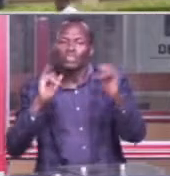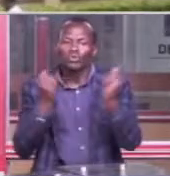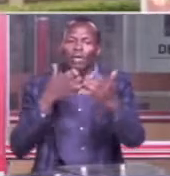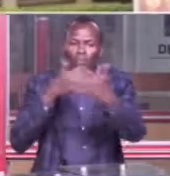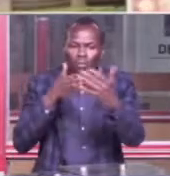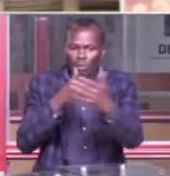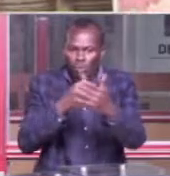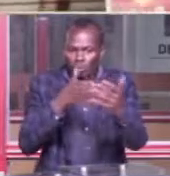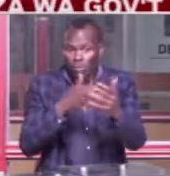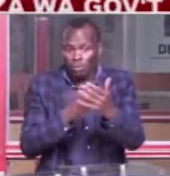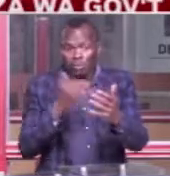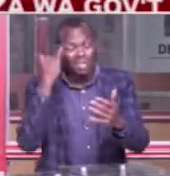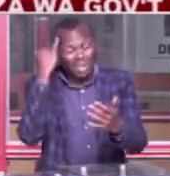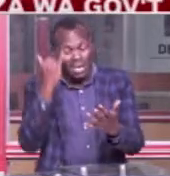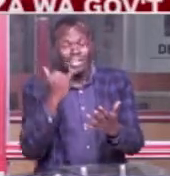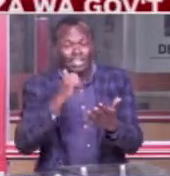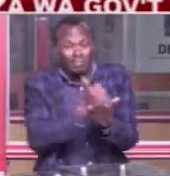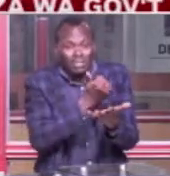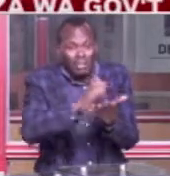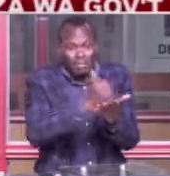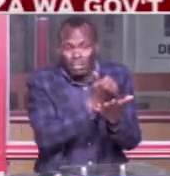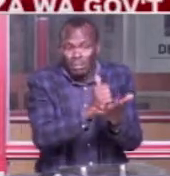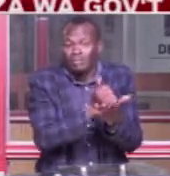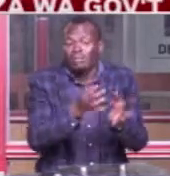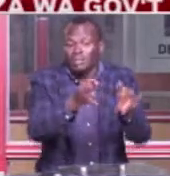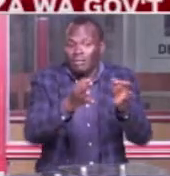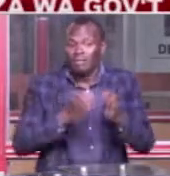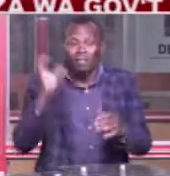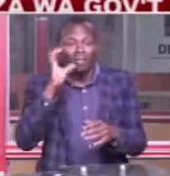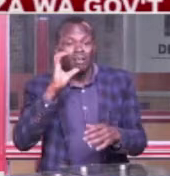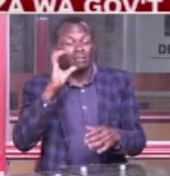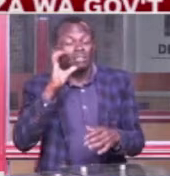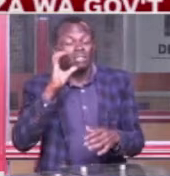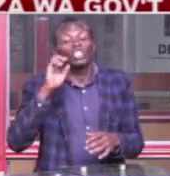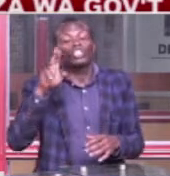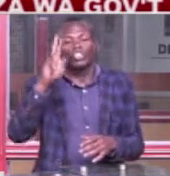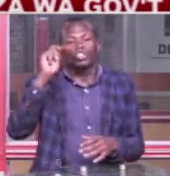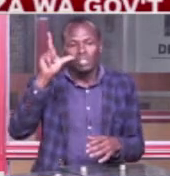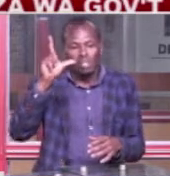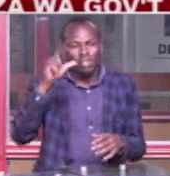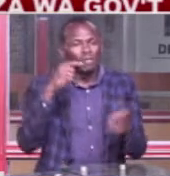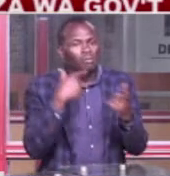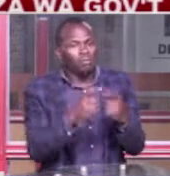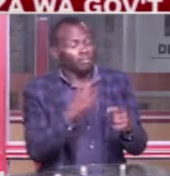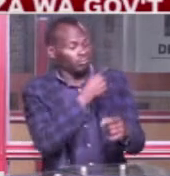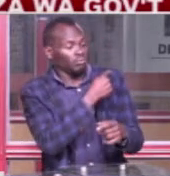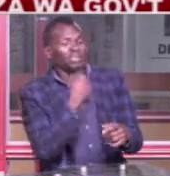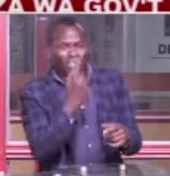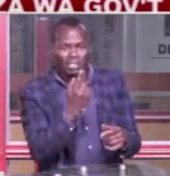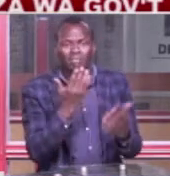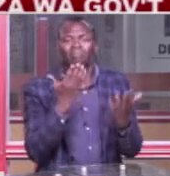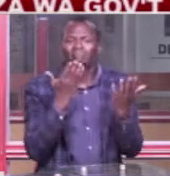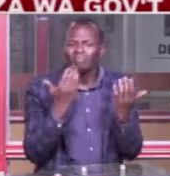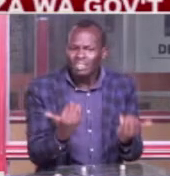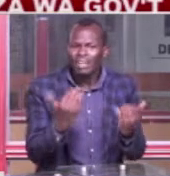Rukutana amwanukudde. Ekyogamba nti waliwo abaagala kumutta. Amaziga gaagoonya ogamanyi? Ng'omaziga gaagoonya.